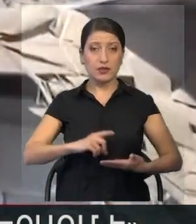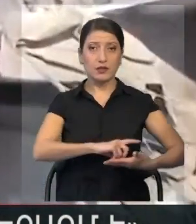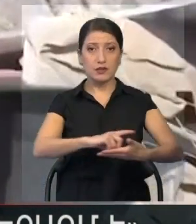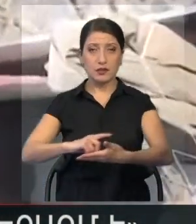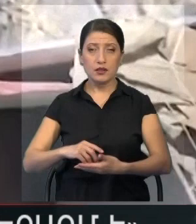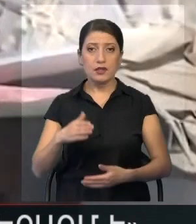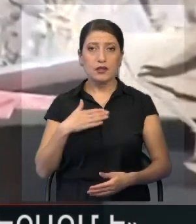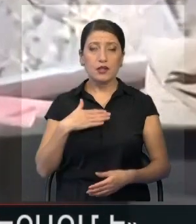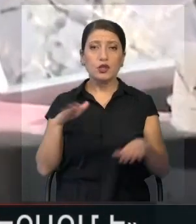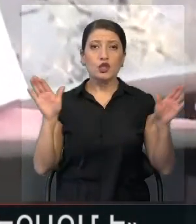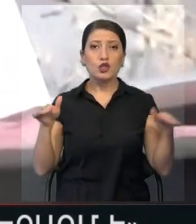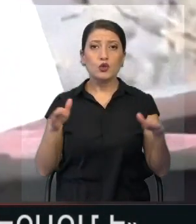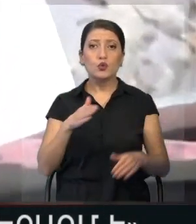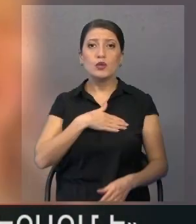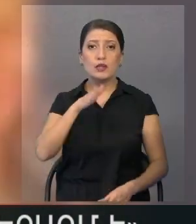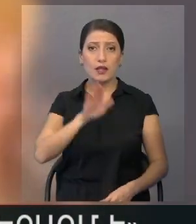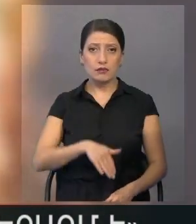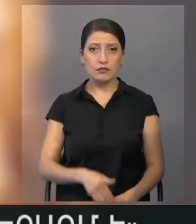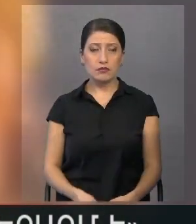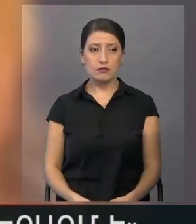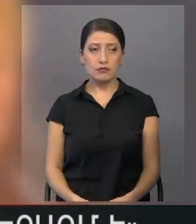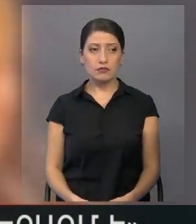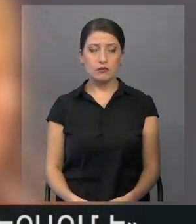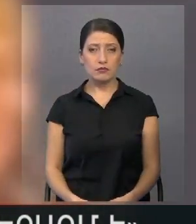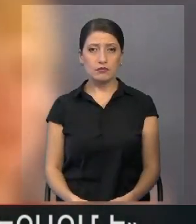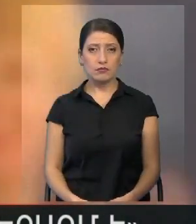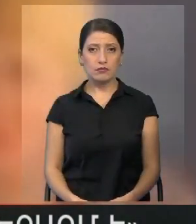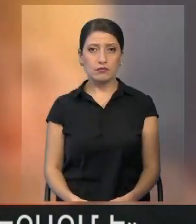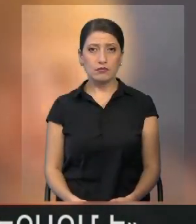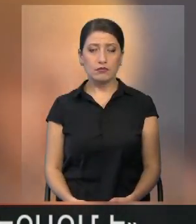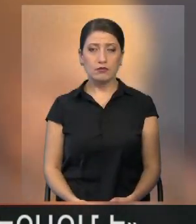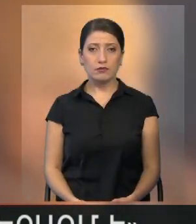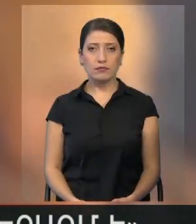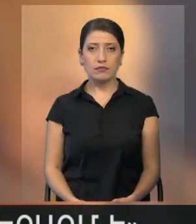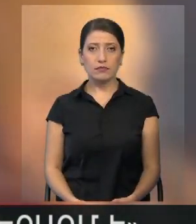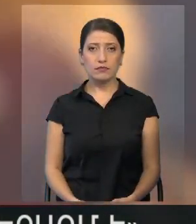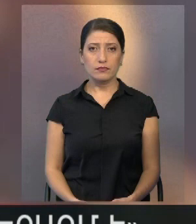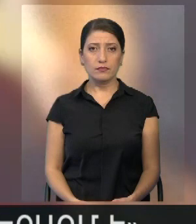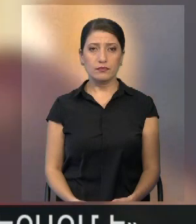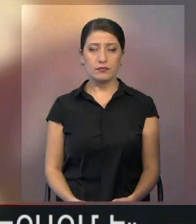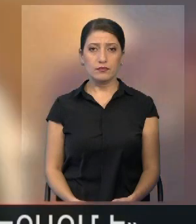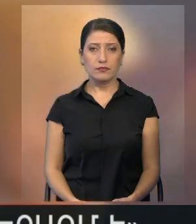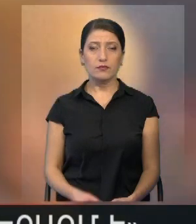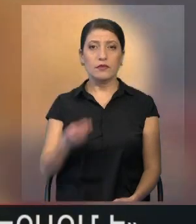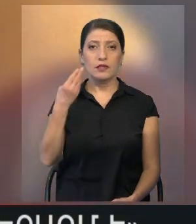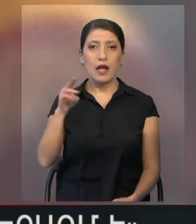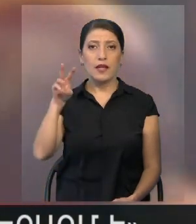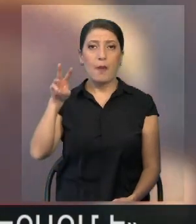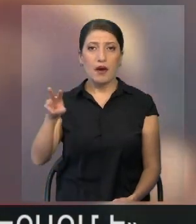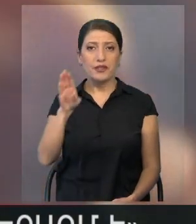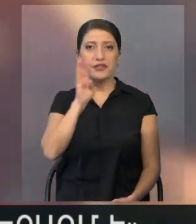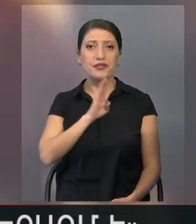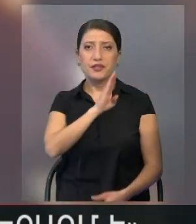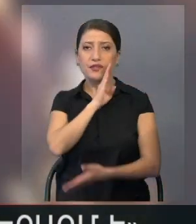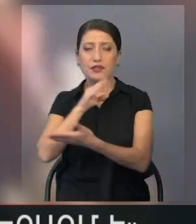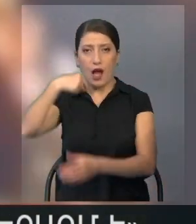անգամ թռչունը չի ապրում։ Յաշասին Ադրբեջան, Ադրբեջան, Ղարաբաղ ազատ։ Թահիրա Մամեդովան, ով